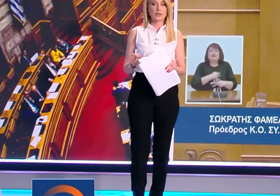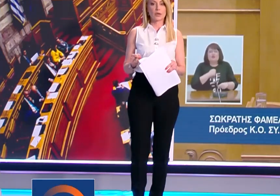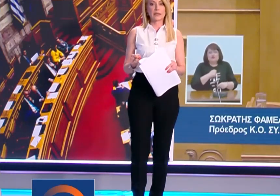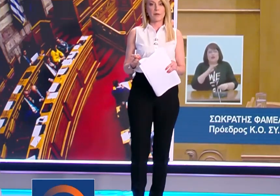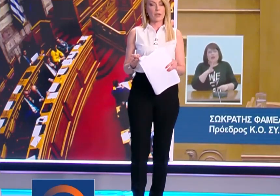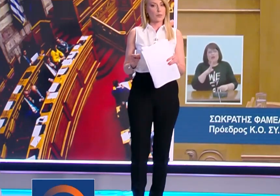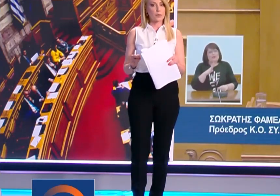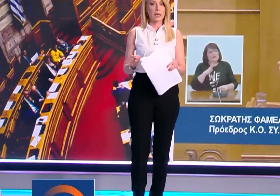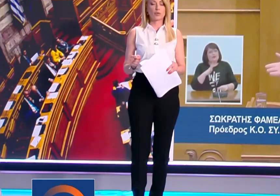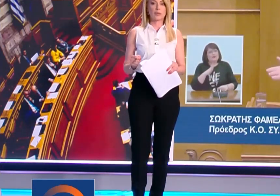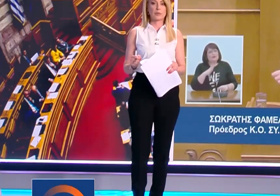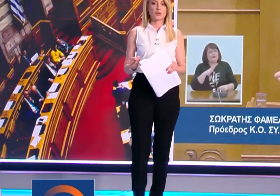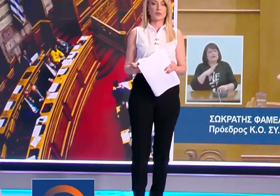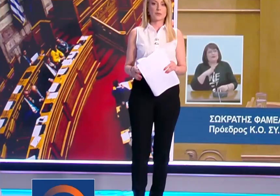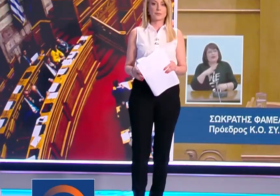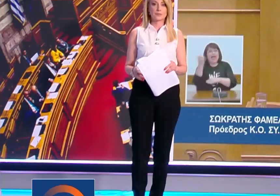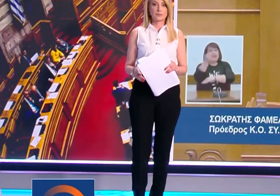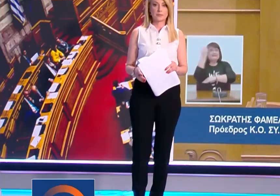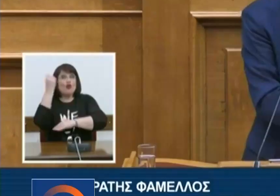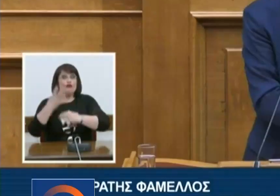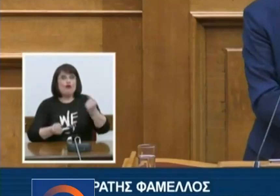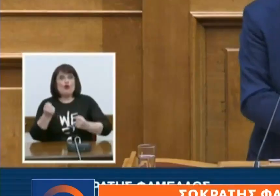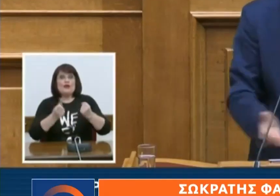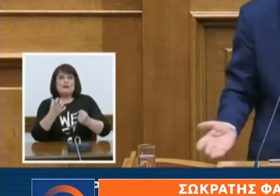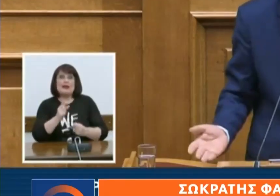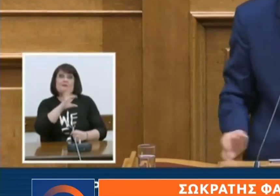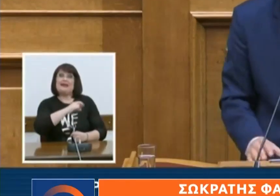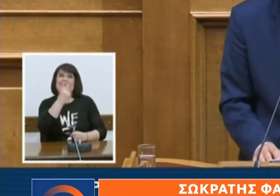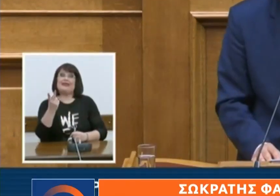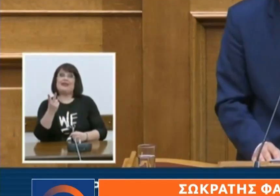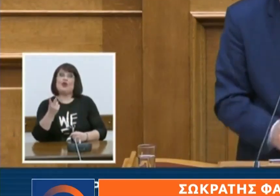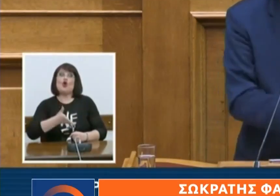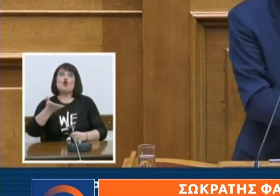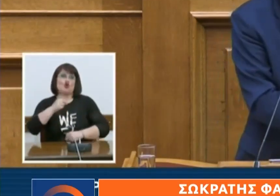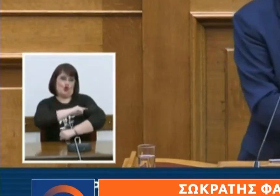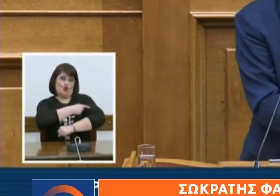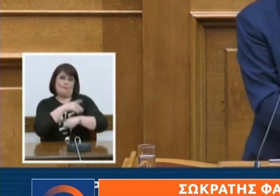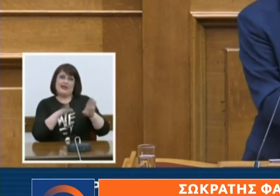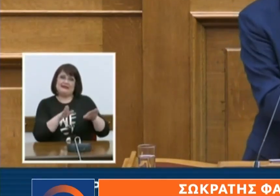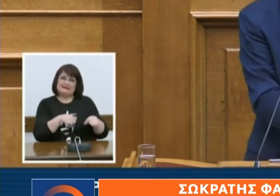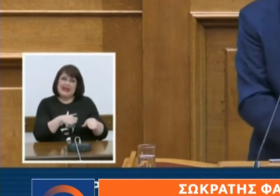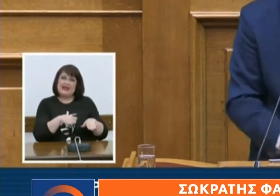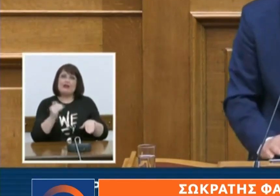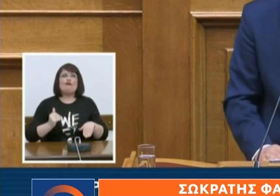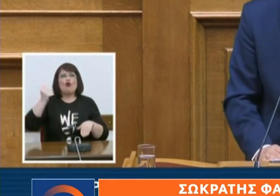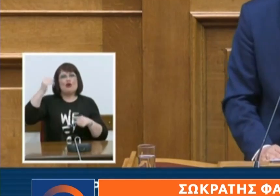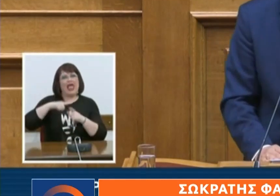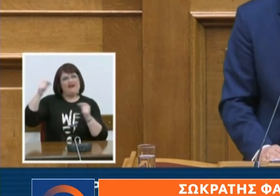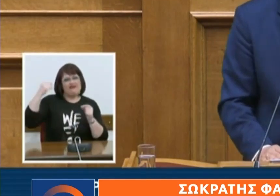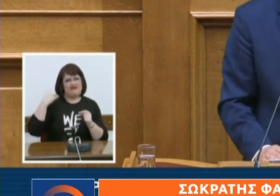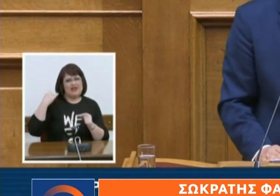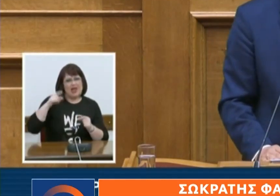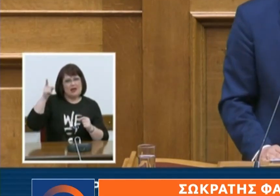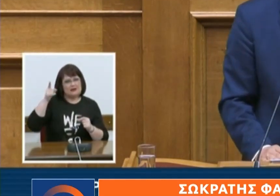του ΣΥΡΙΖΑ, Σοκράτης Φάμελος. Μπορούμε να ακούσουμε ένα απόσπασμα. Ένας 52χρονος γιατρός στο Περιστέρι, ένας άντρας στη Βόρεια Εύβοια, που μεταφέρθηκε στο κέντρο